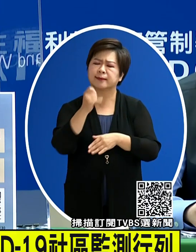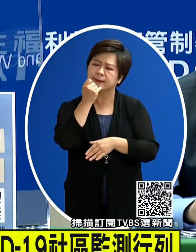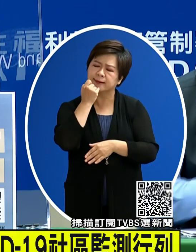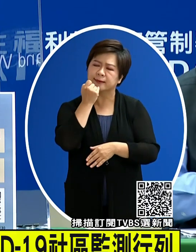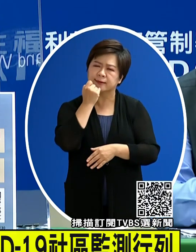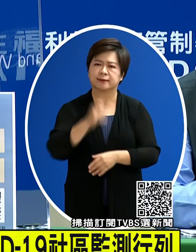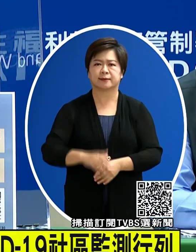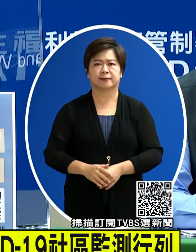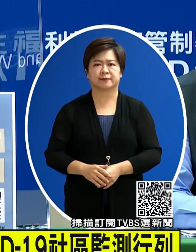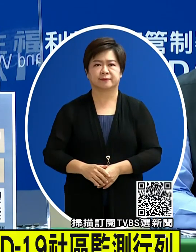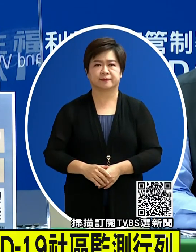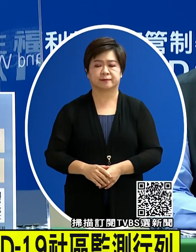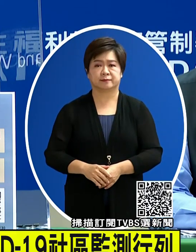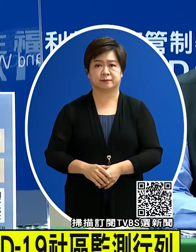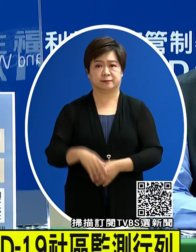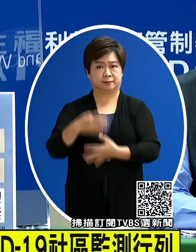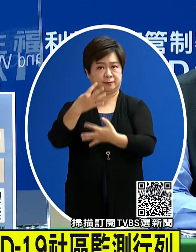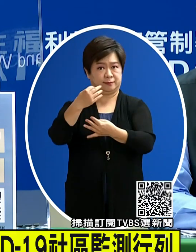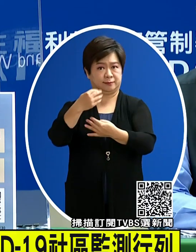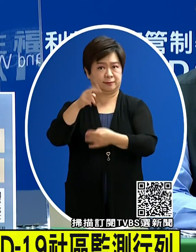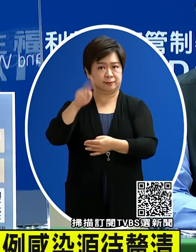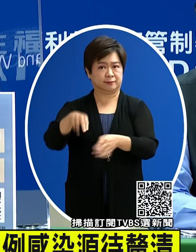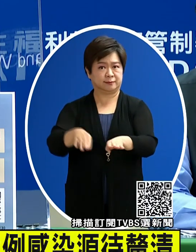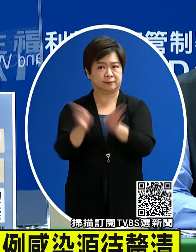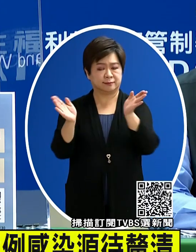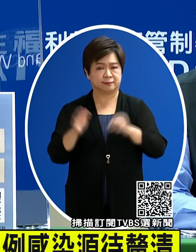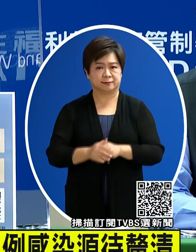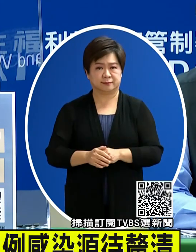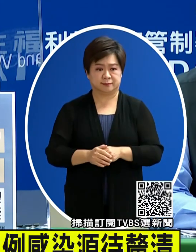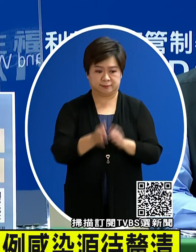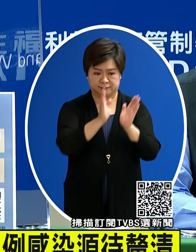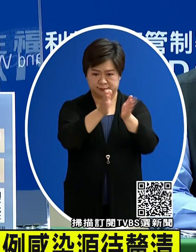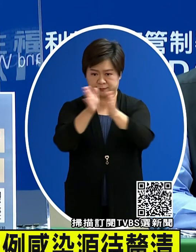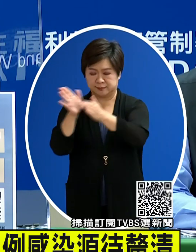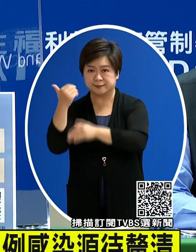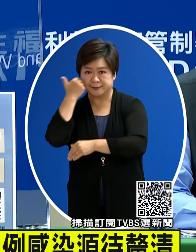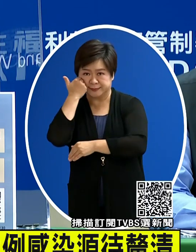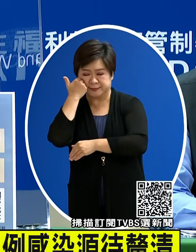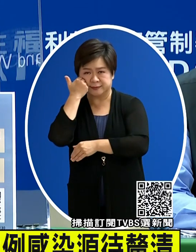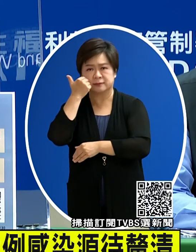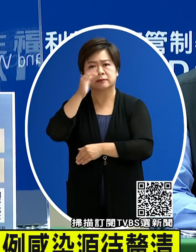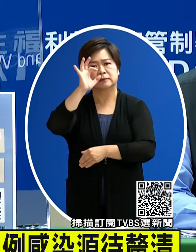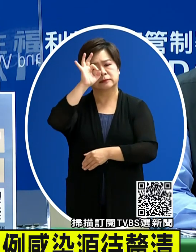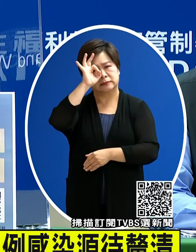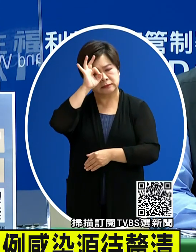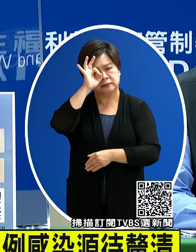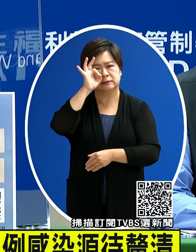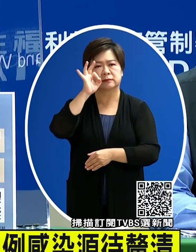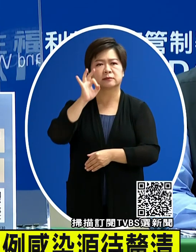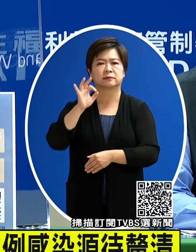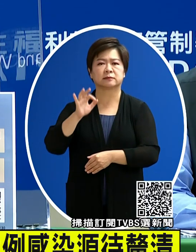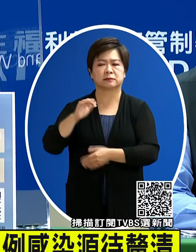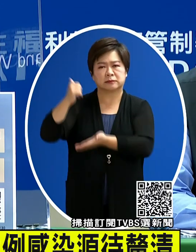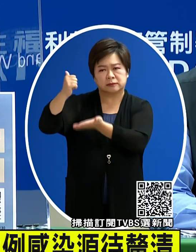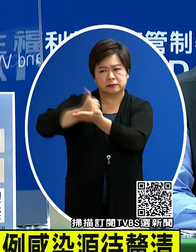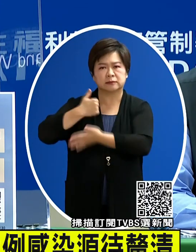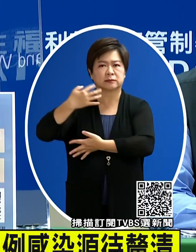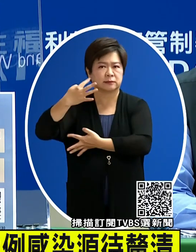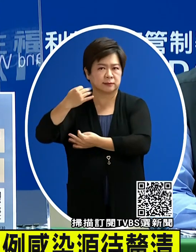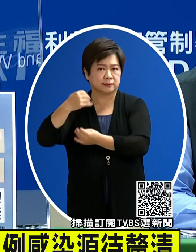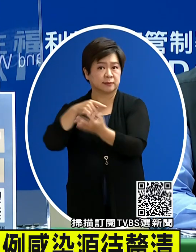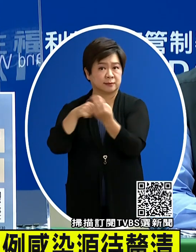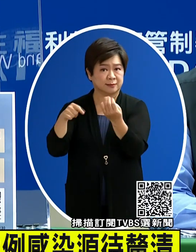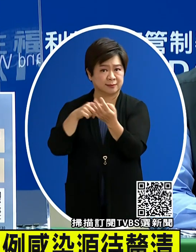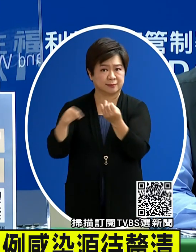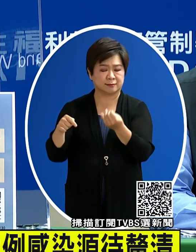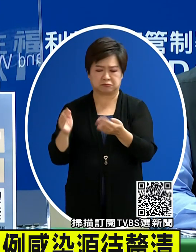行，可是什么时候开始要实施或要对象群，那可能要根据我们进来的一个货量然后